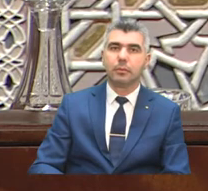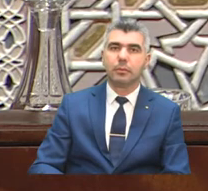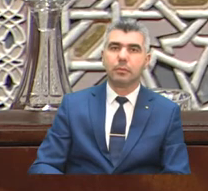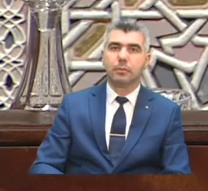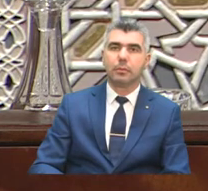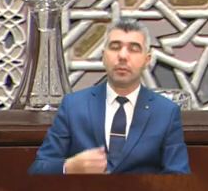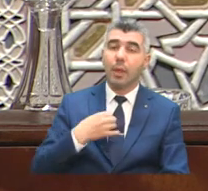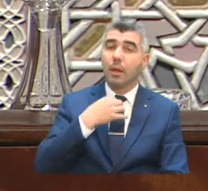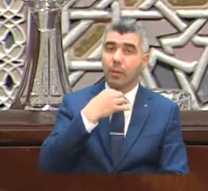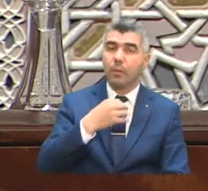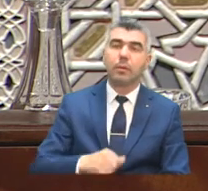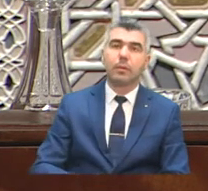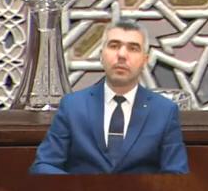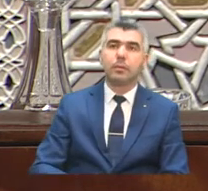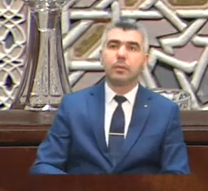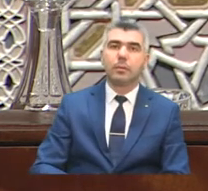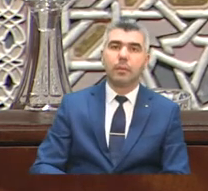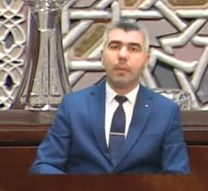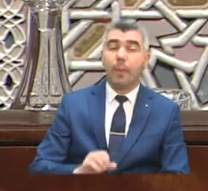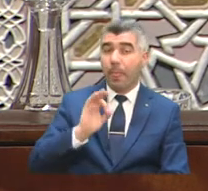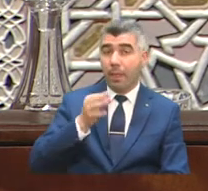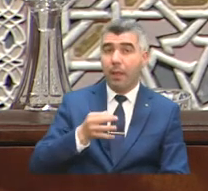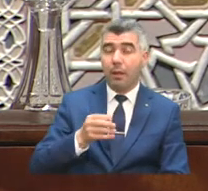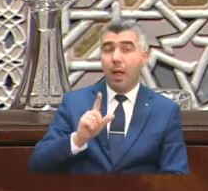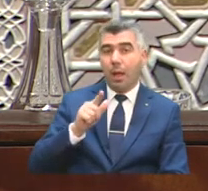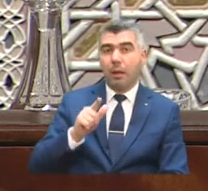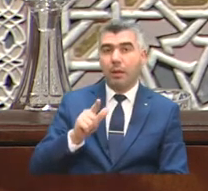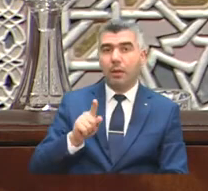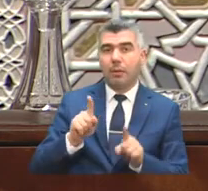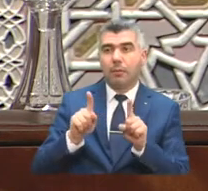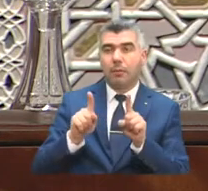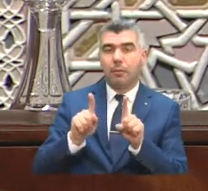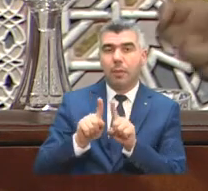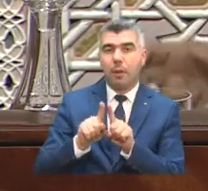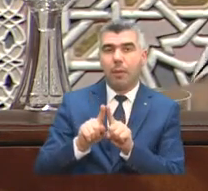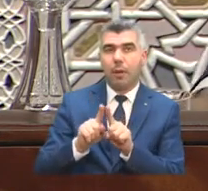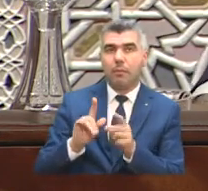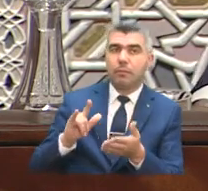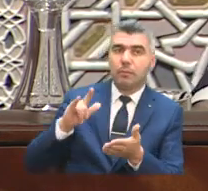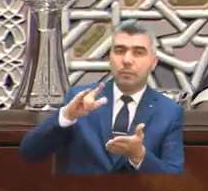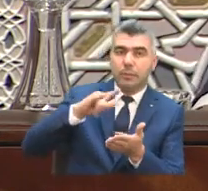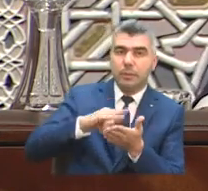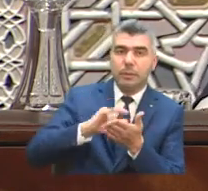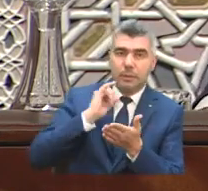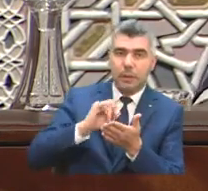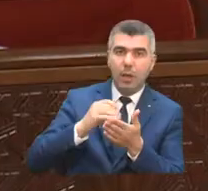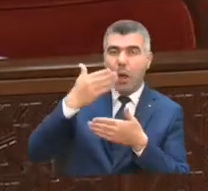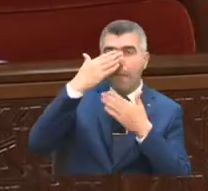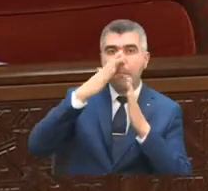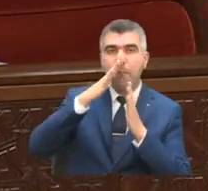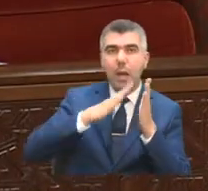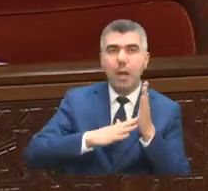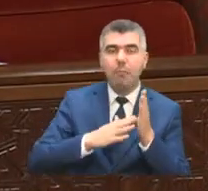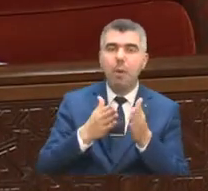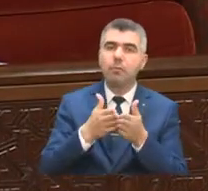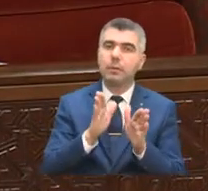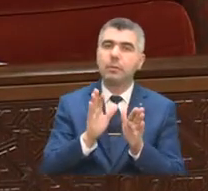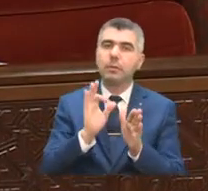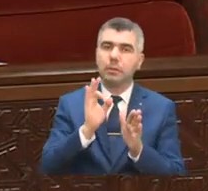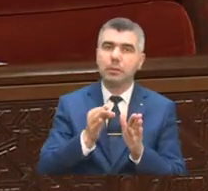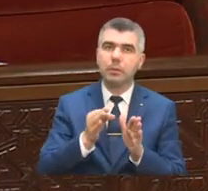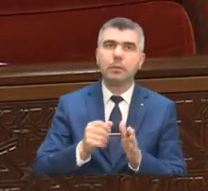بغيت غير نقول بأنه بالطبع المنافسة داخل الأجواء في قلب المغرب مفتوحة